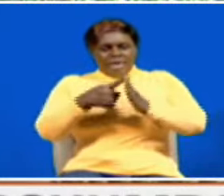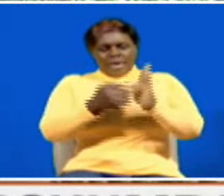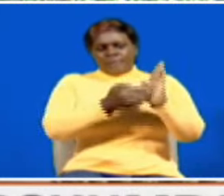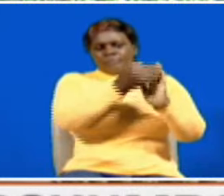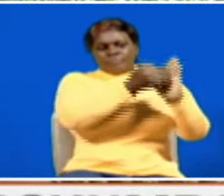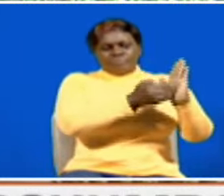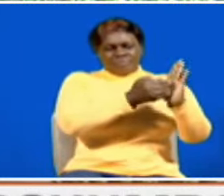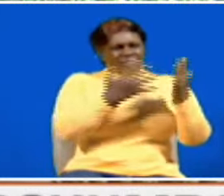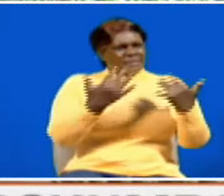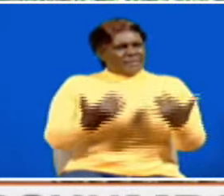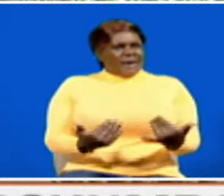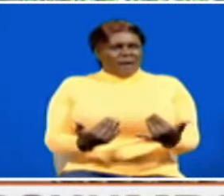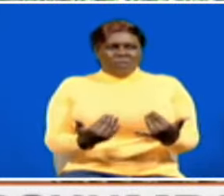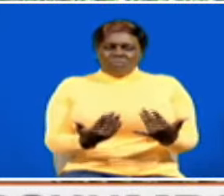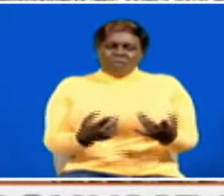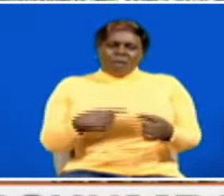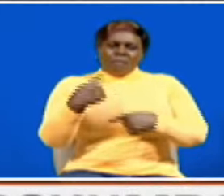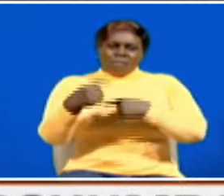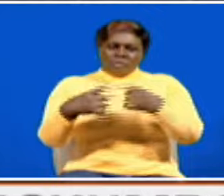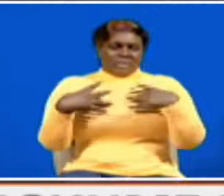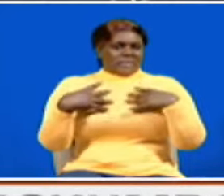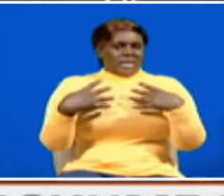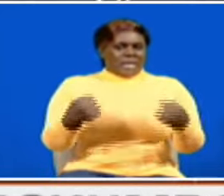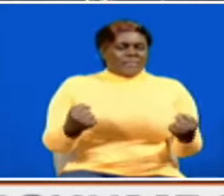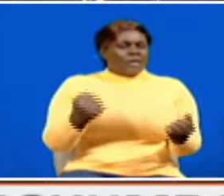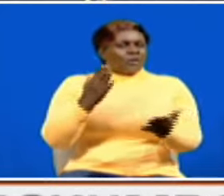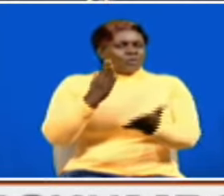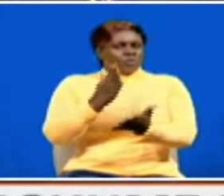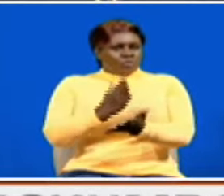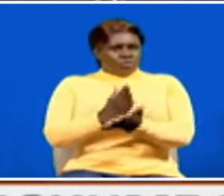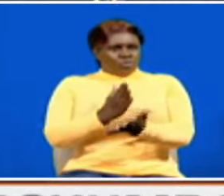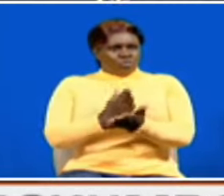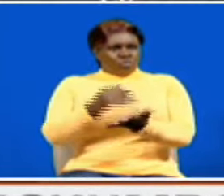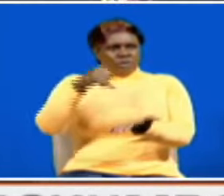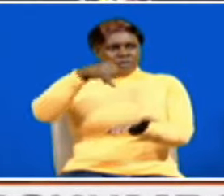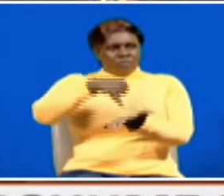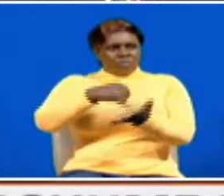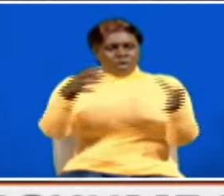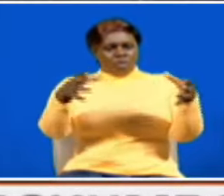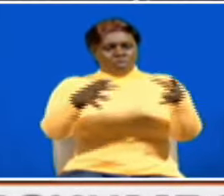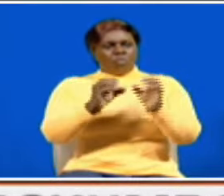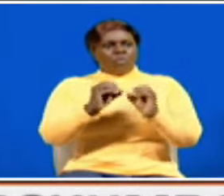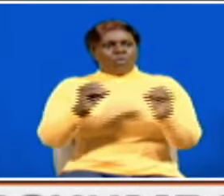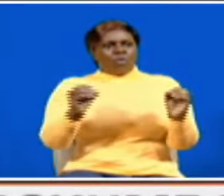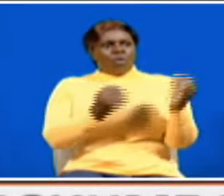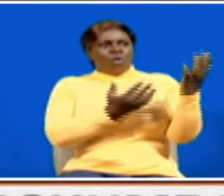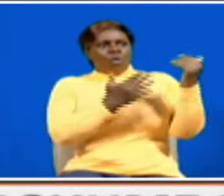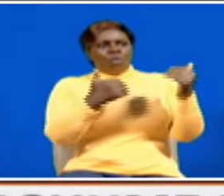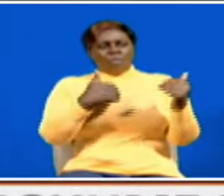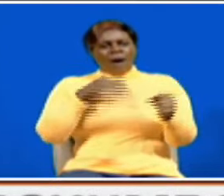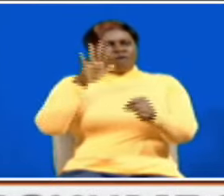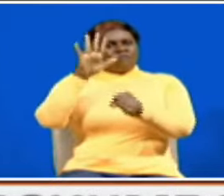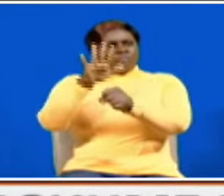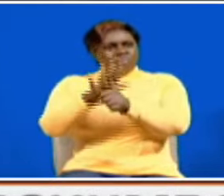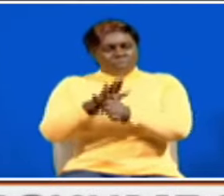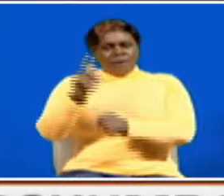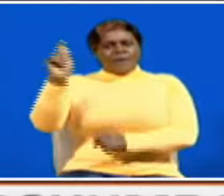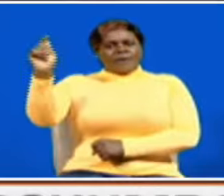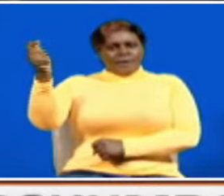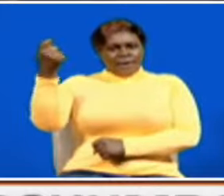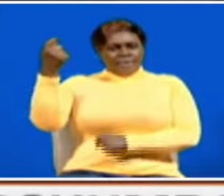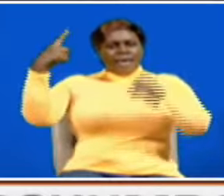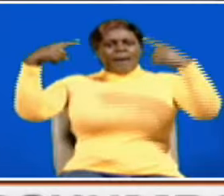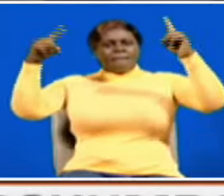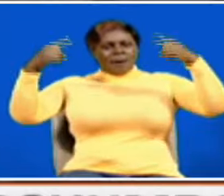so saizi niko tu kwa ile process ya recovery. Licha ya kutokuwepo kikosini, ana matumaini chungu nzima kuwa Kenya